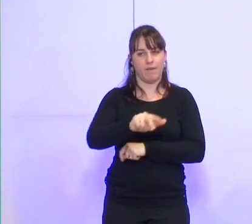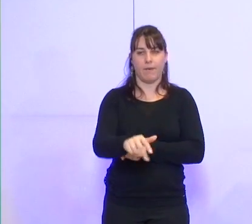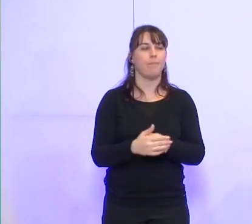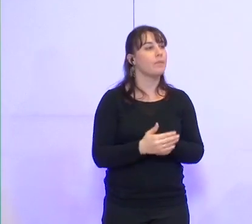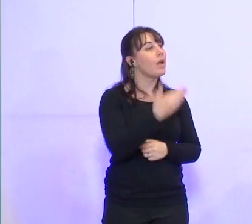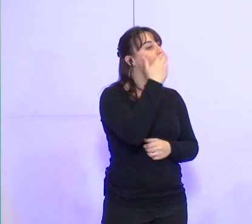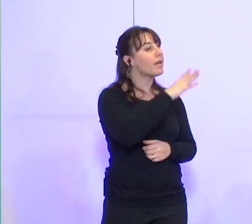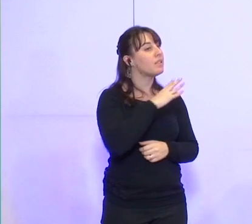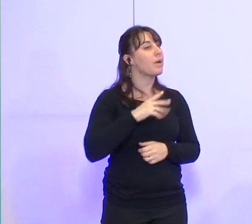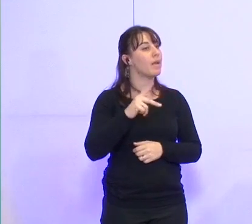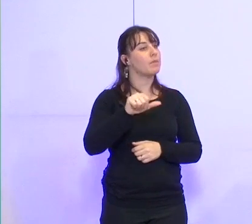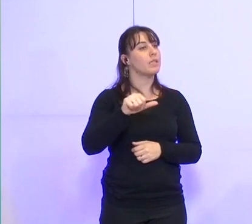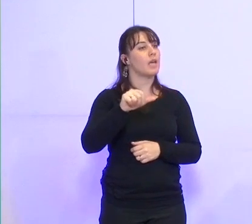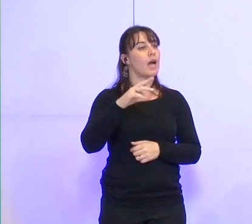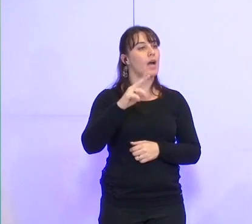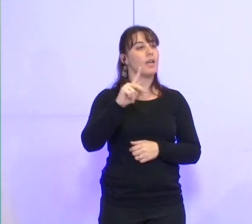Merci, Madame Kerkacharian.